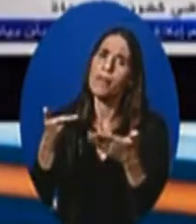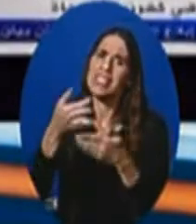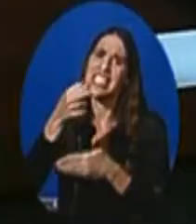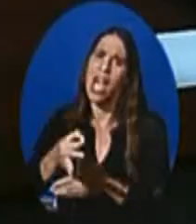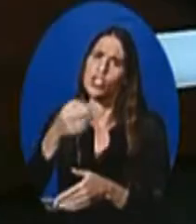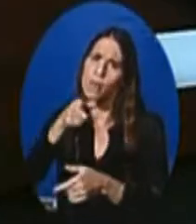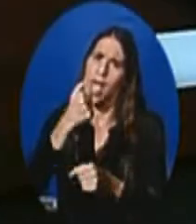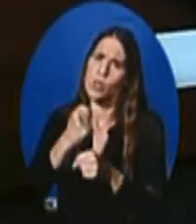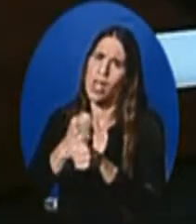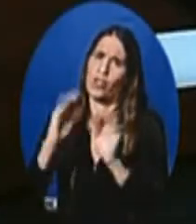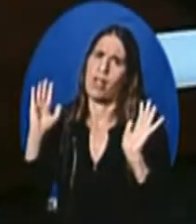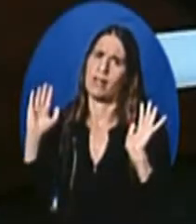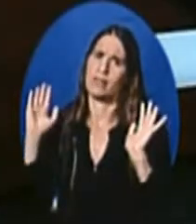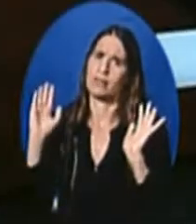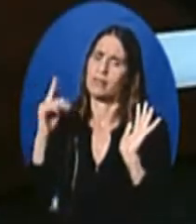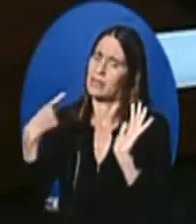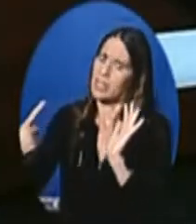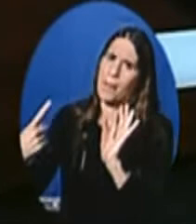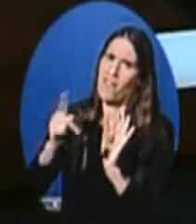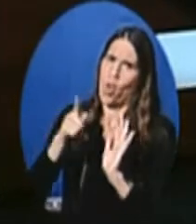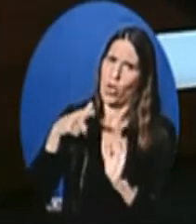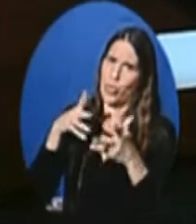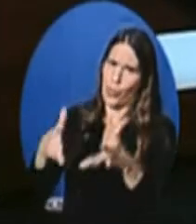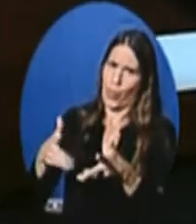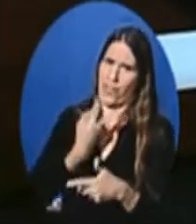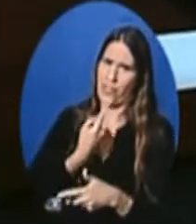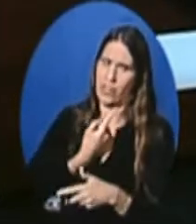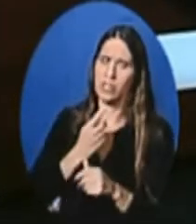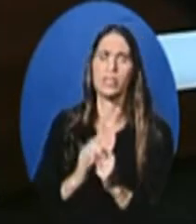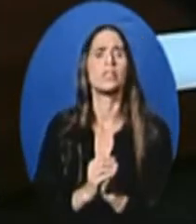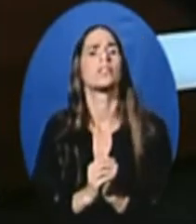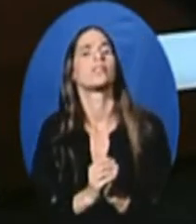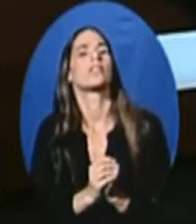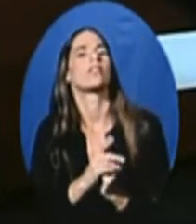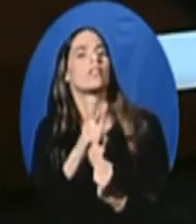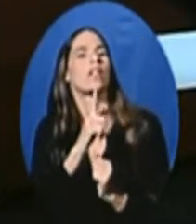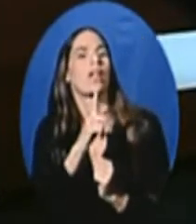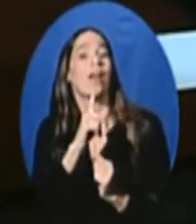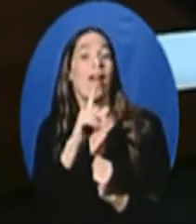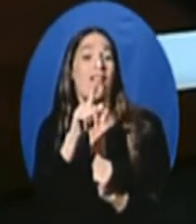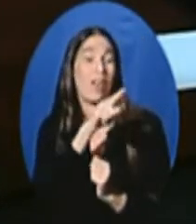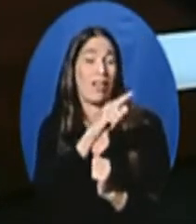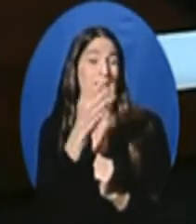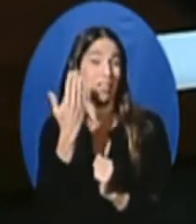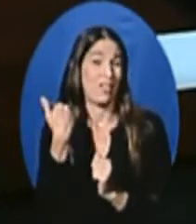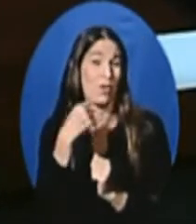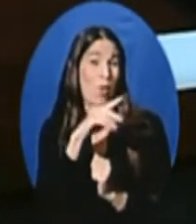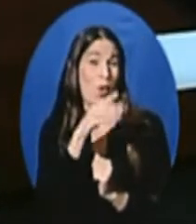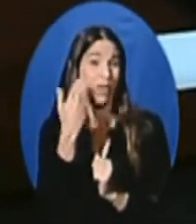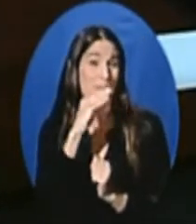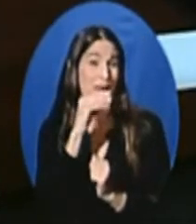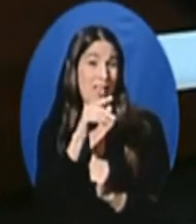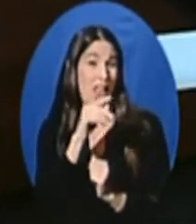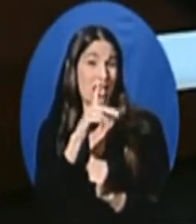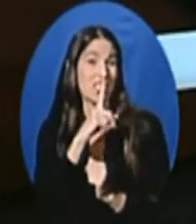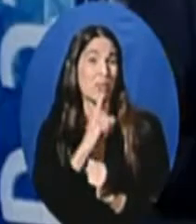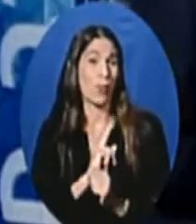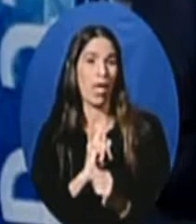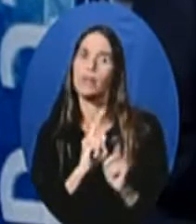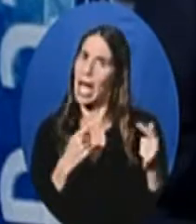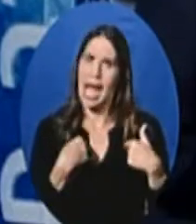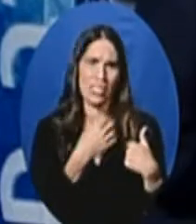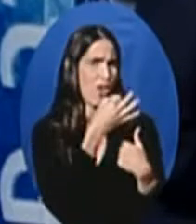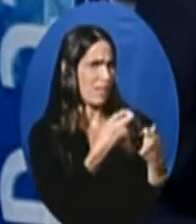בסיני כמובן. דוקטור, יורם דיבר על, על, על סוריה ואתה... לא, אבל גם אני שאלתי אותו על